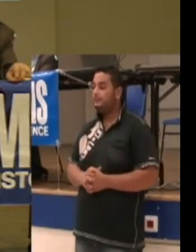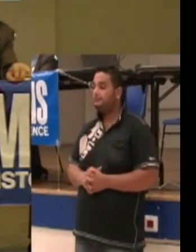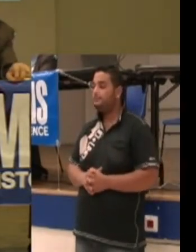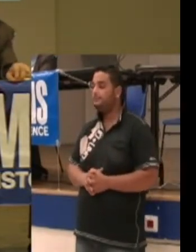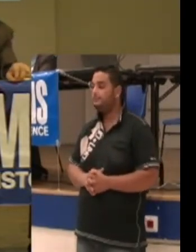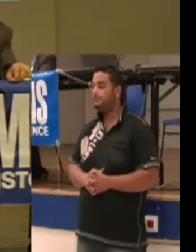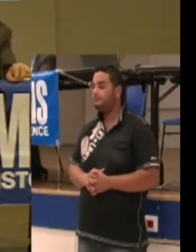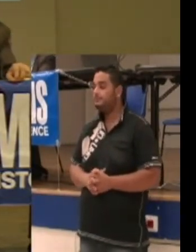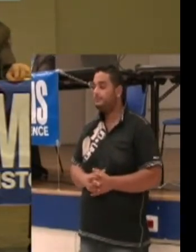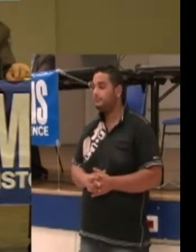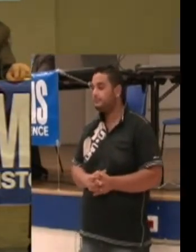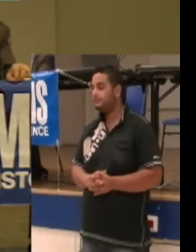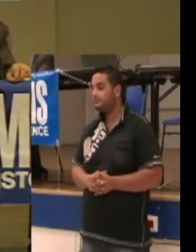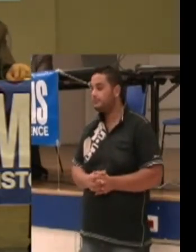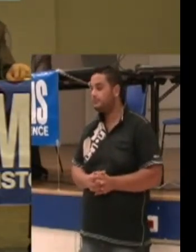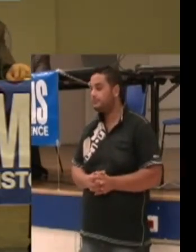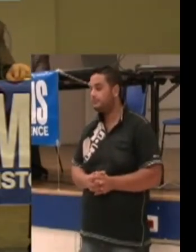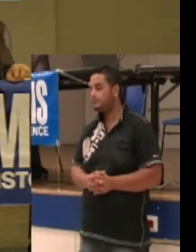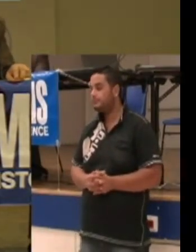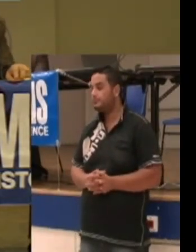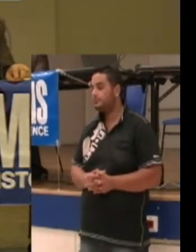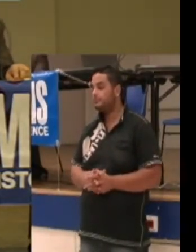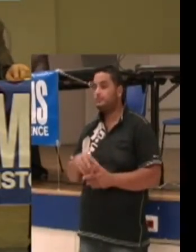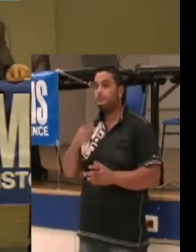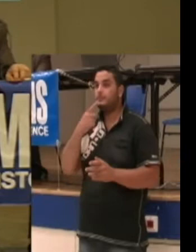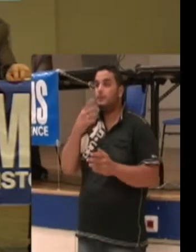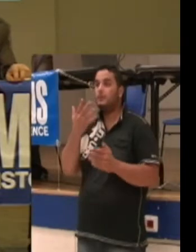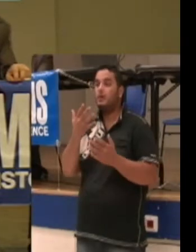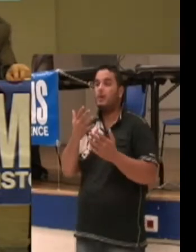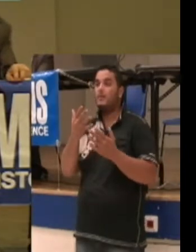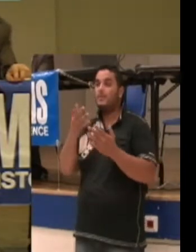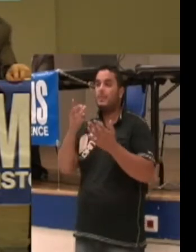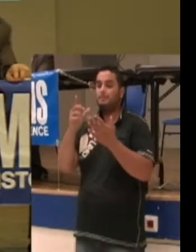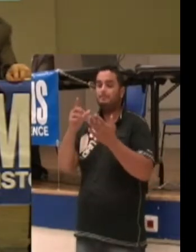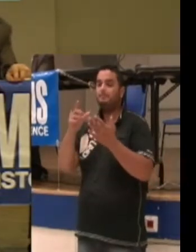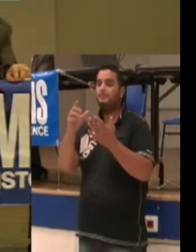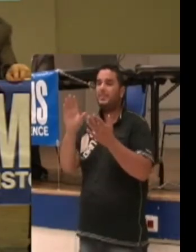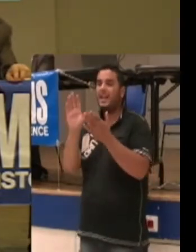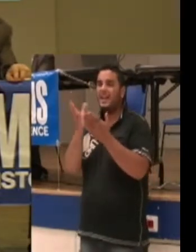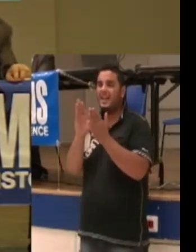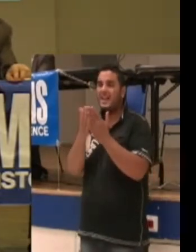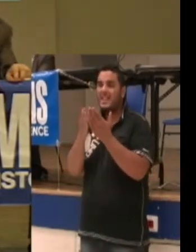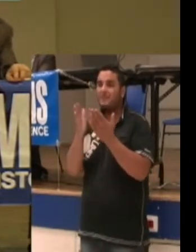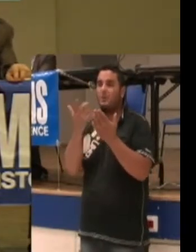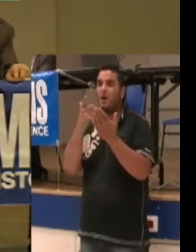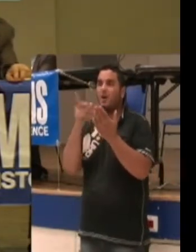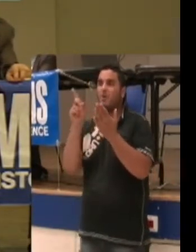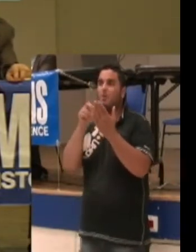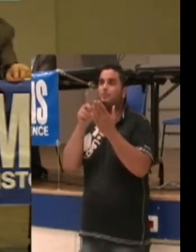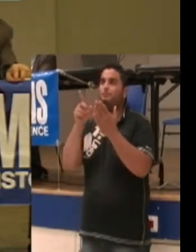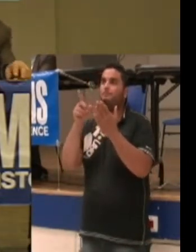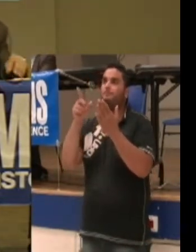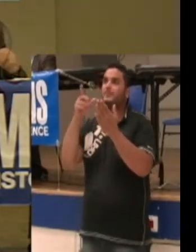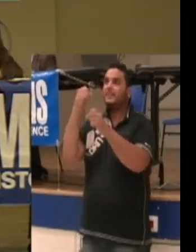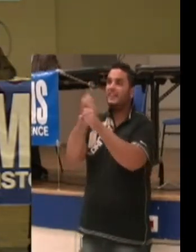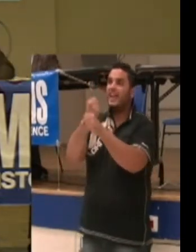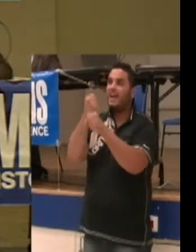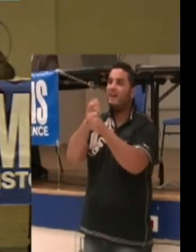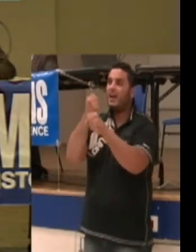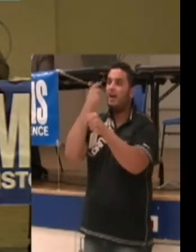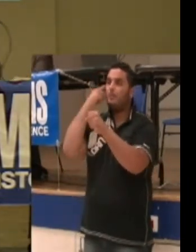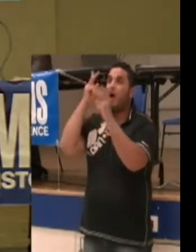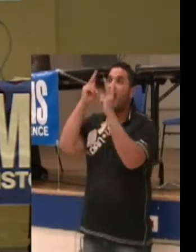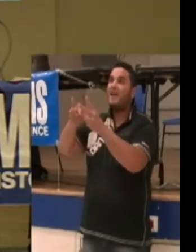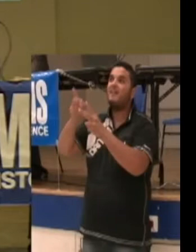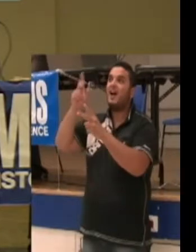appelle des stations. Qu'est-ce que ça veut dire les stations ? Al-manazil kay tasila ila Allah. Manazil, c'est-à-dire tu es dans un